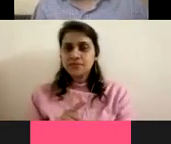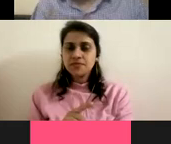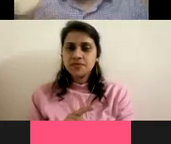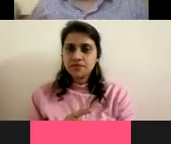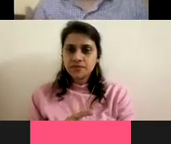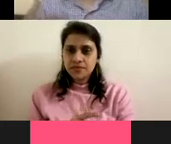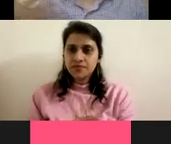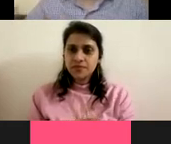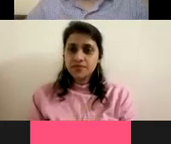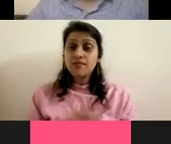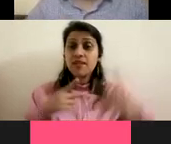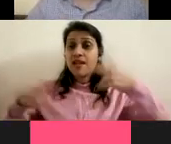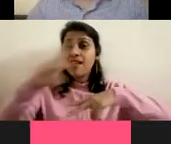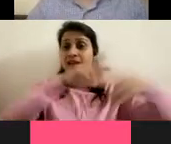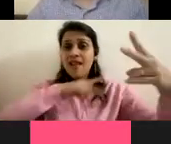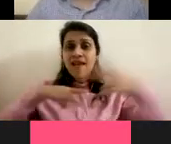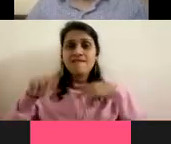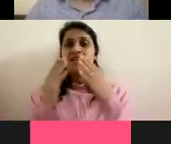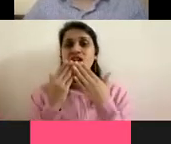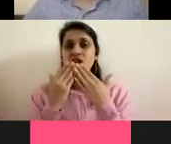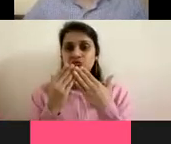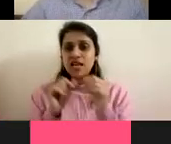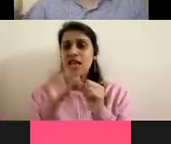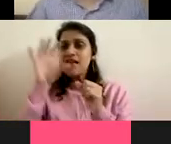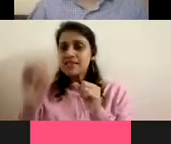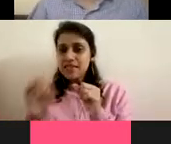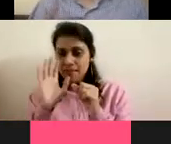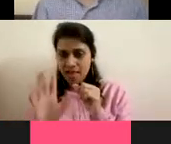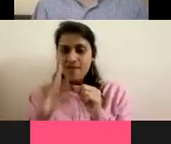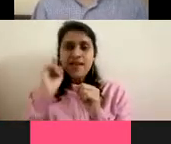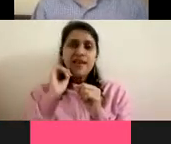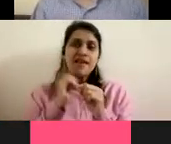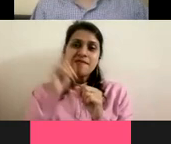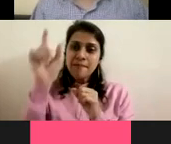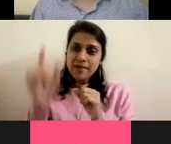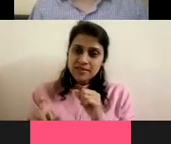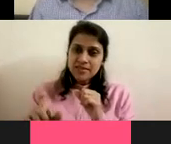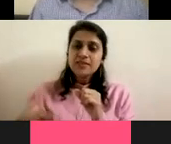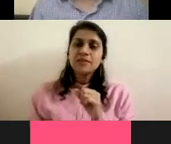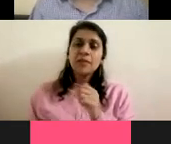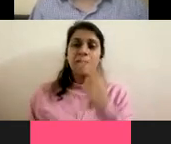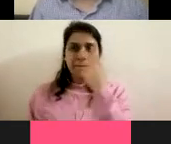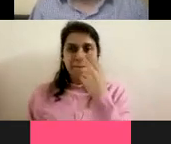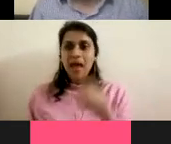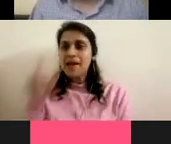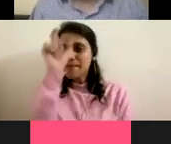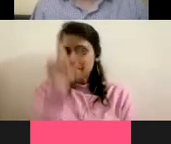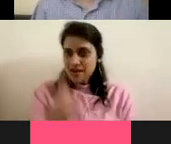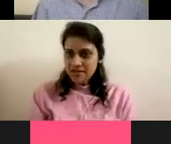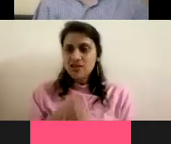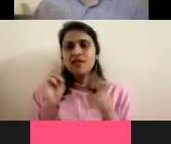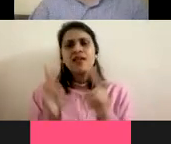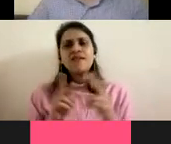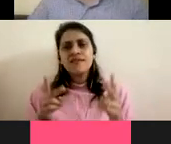सब तरीके का डाइवर्स एजुकेशन उनको जब सबको एक्सेसिबल होगा, ब्लाइंड पर्सन, डेफ पर्सन और पीपल विद न्यूरो डाइवर्जेंट